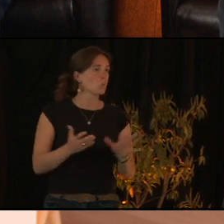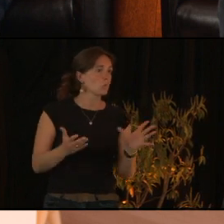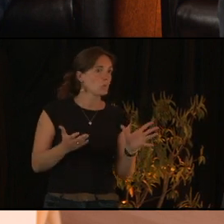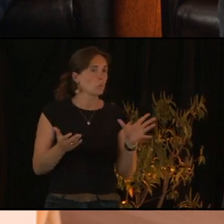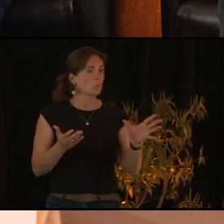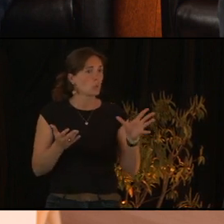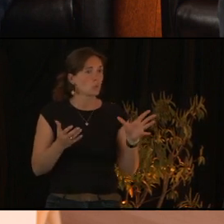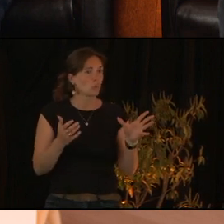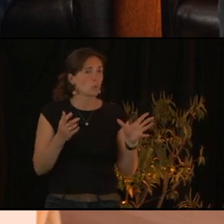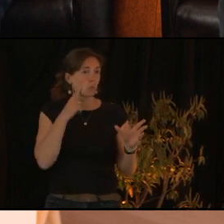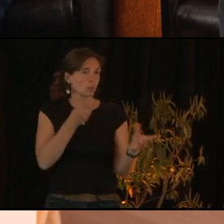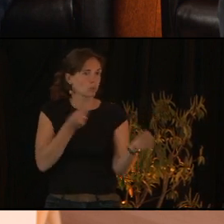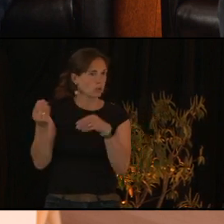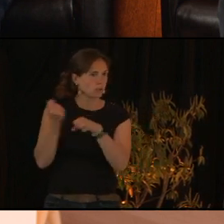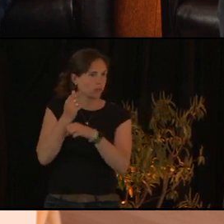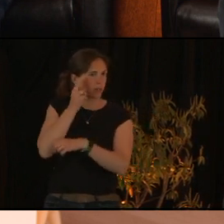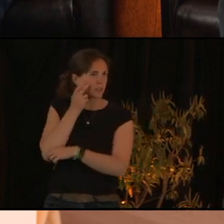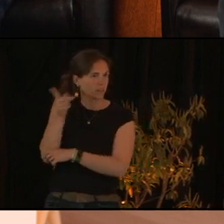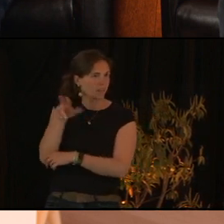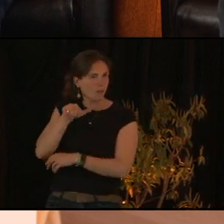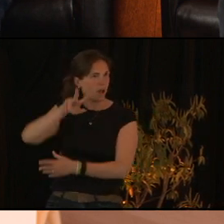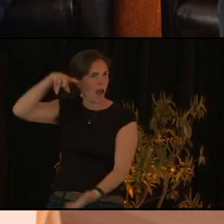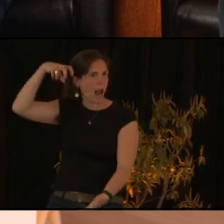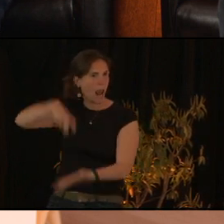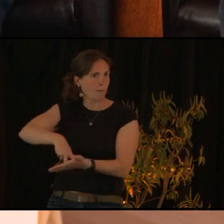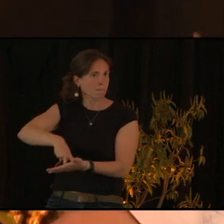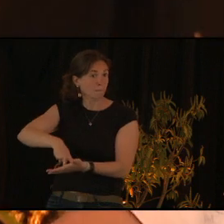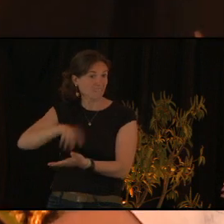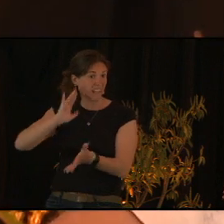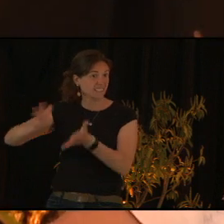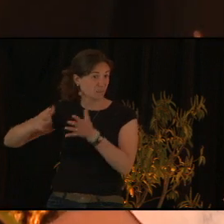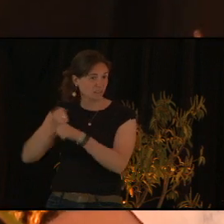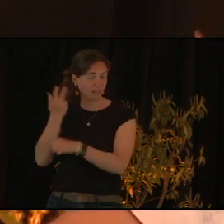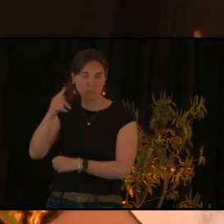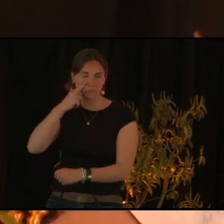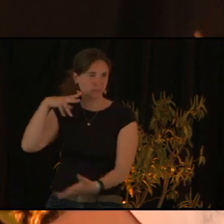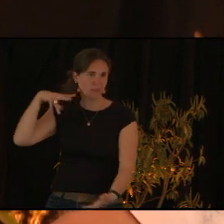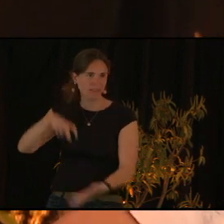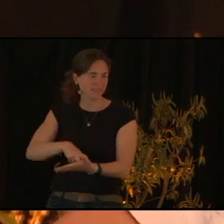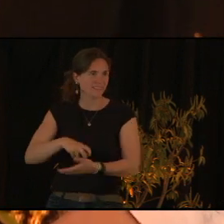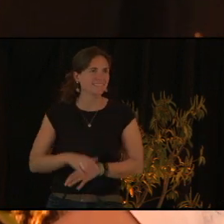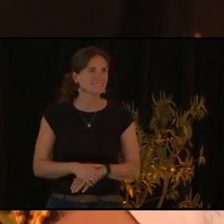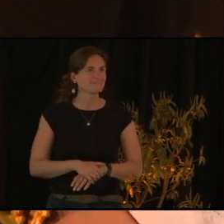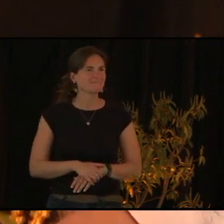niveaux. Donc, on peut, des habitants de fiction, des petites bulles de fiction. Donc,